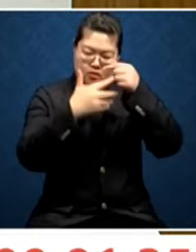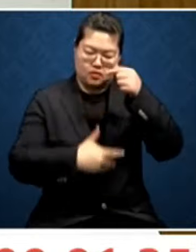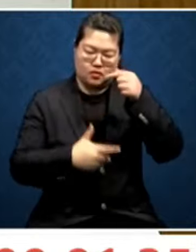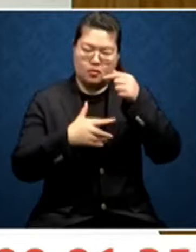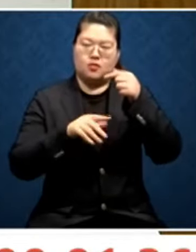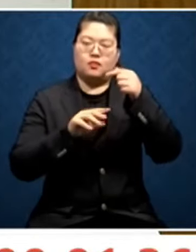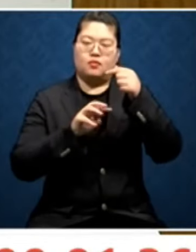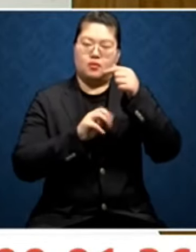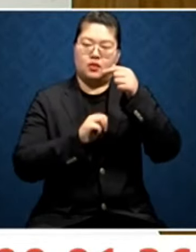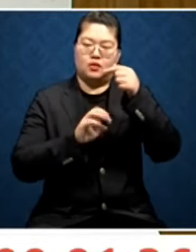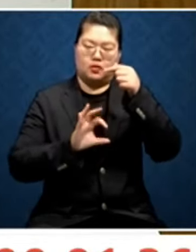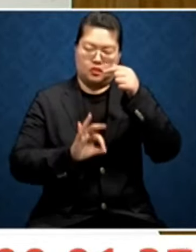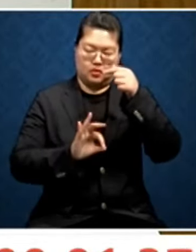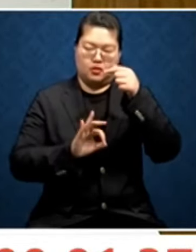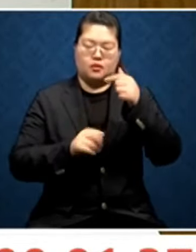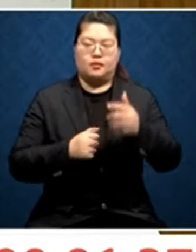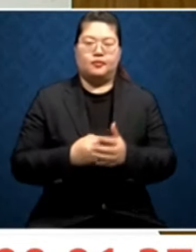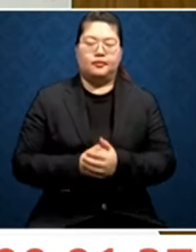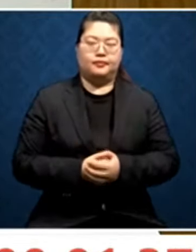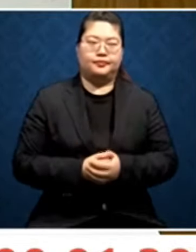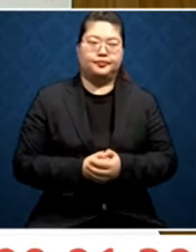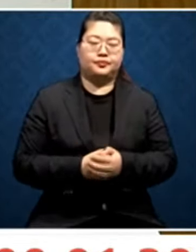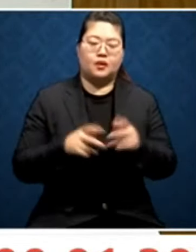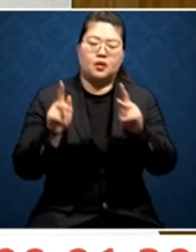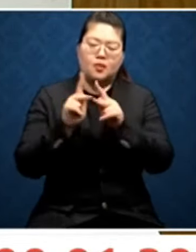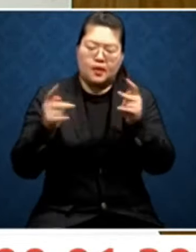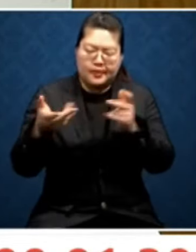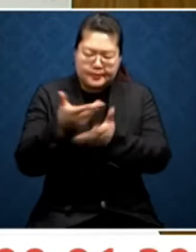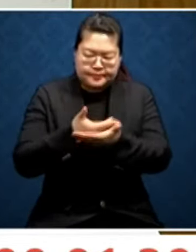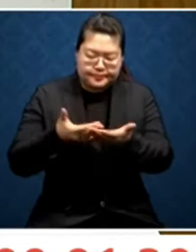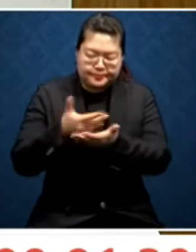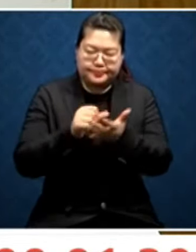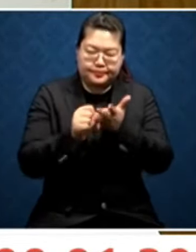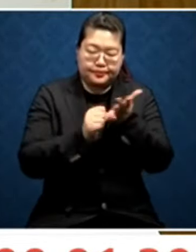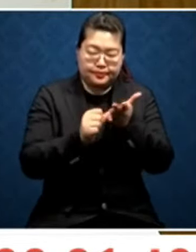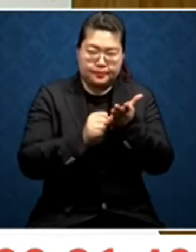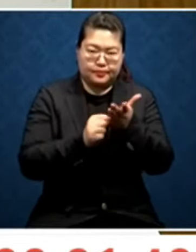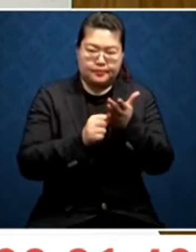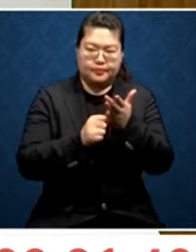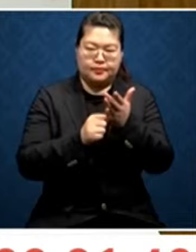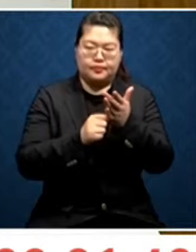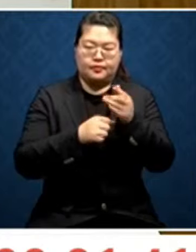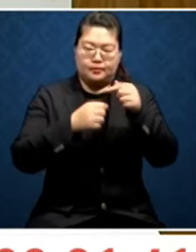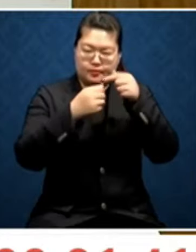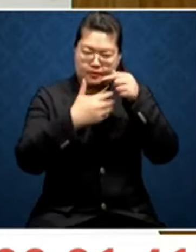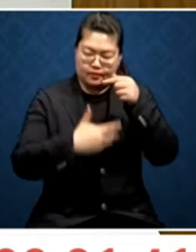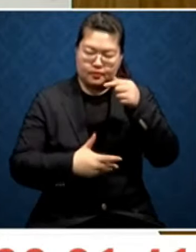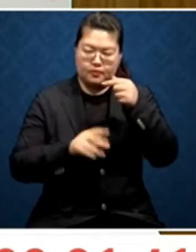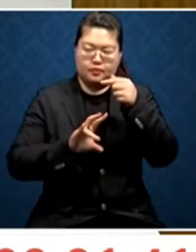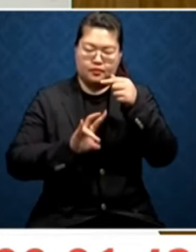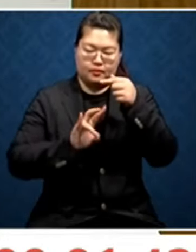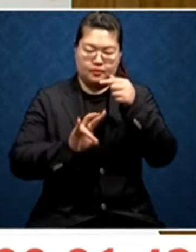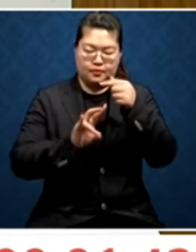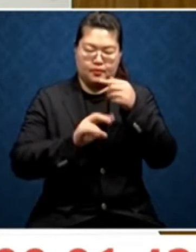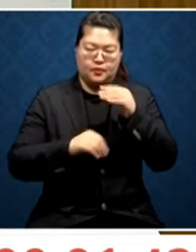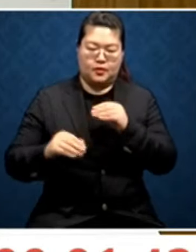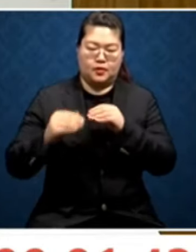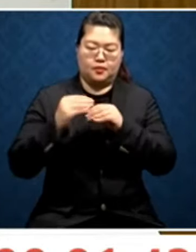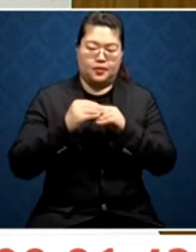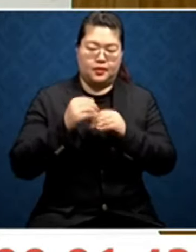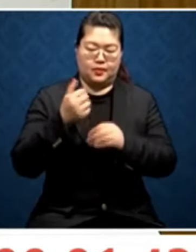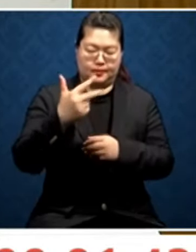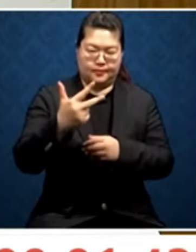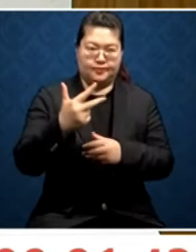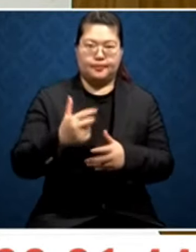และคณะกรรมการวิสามัญเนี่ยได้มีการแก้ไขเพิ่มเติมจำนวน7มาตราและเพิ่มมาตราขึ้นใหม่จำนวน3มาต